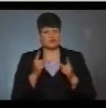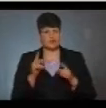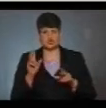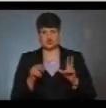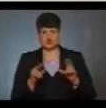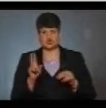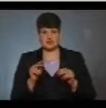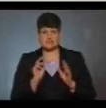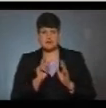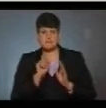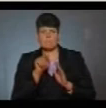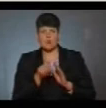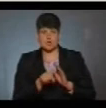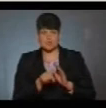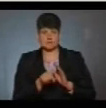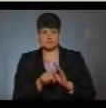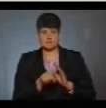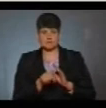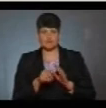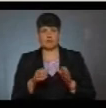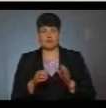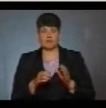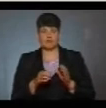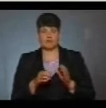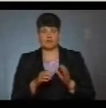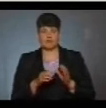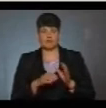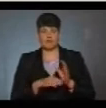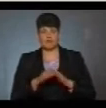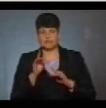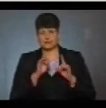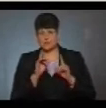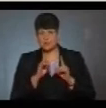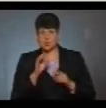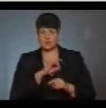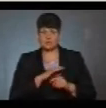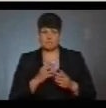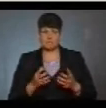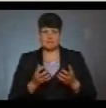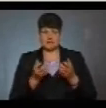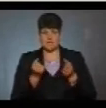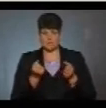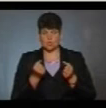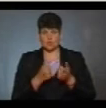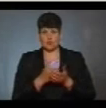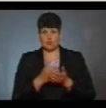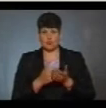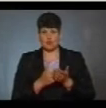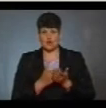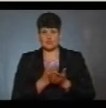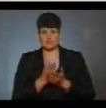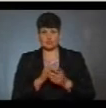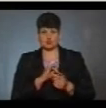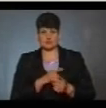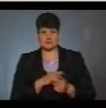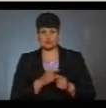шанс пройти до парламенту, користуючись підтримкою саме політичної сили. Якщо